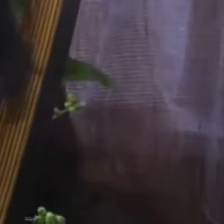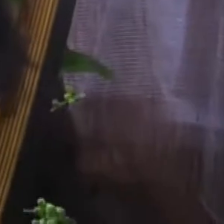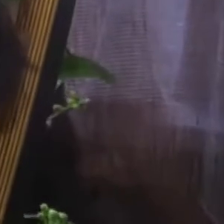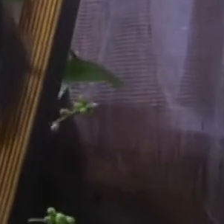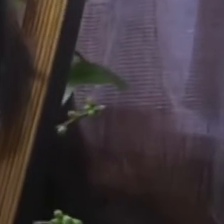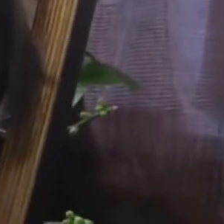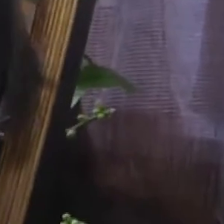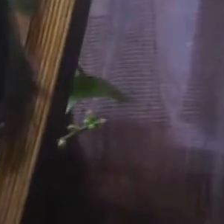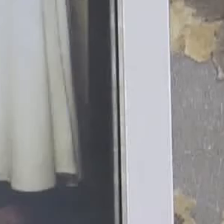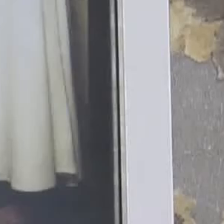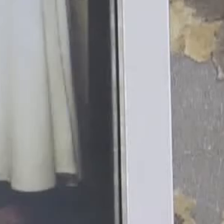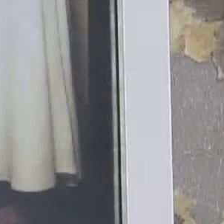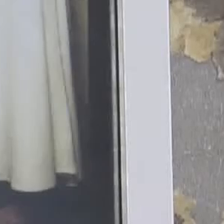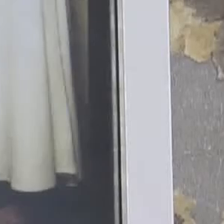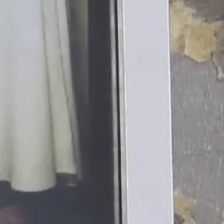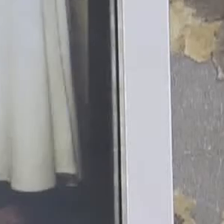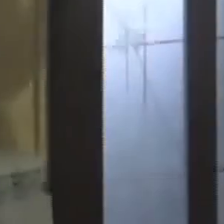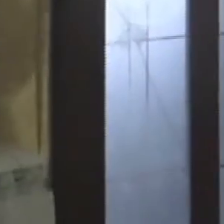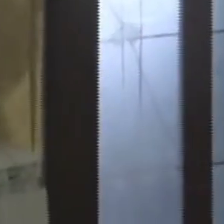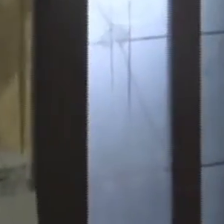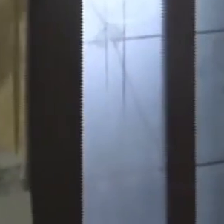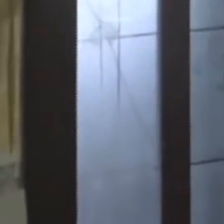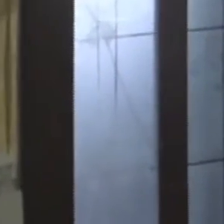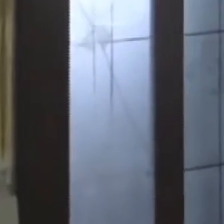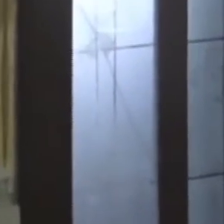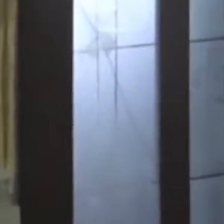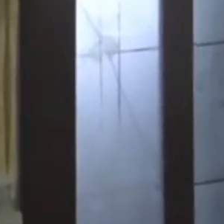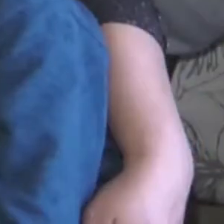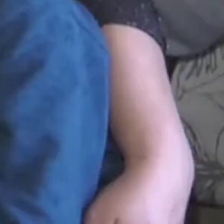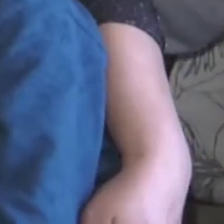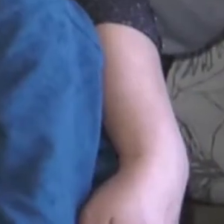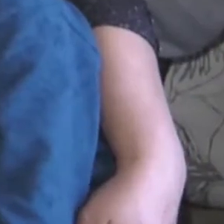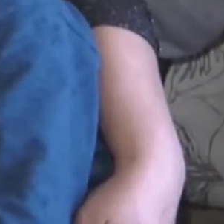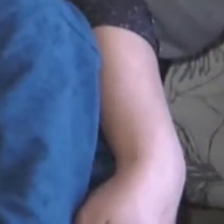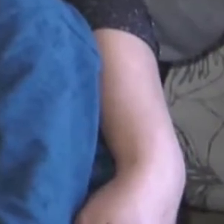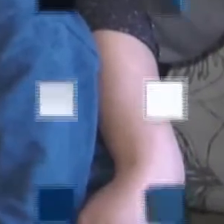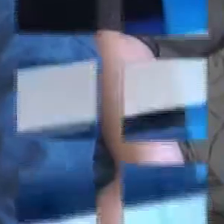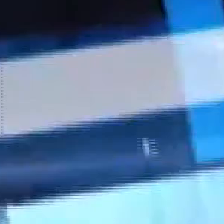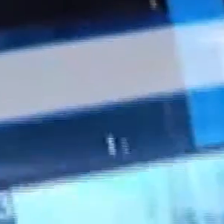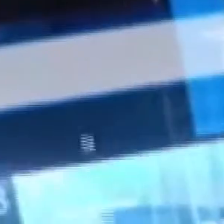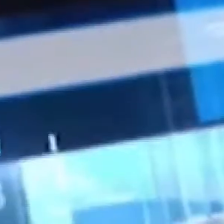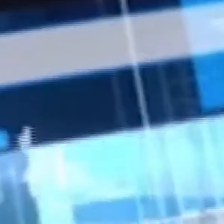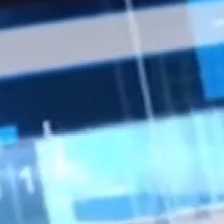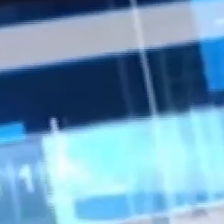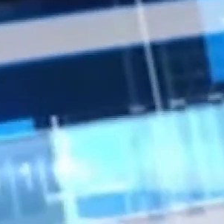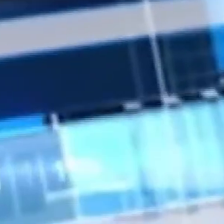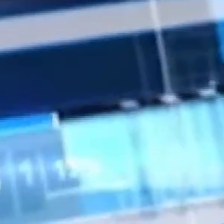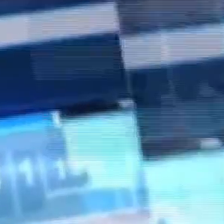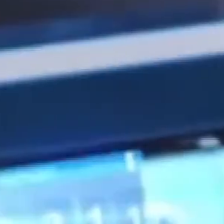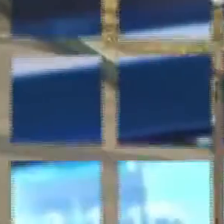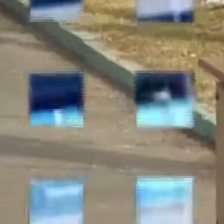Отбасында ұрпақ тәрбиесінің негізі қаланады. 18 бала тәрбиелеп отырған берекелі отбасы жайлы бүгінгі жаңалықтарымызда.